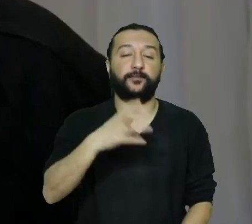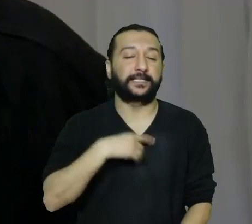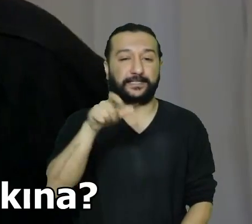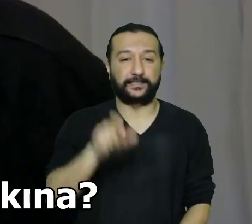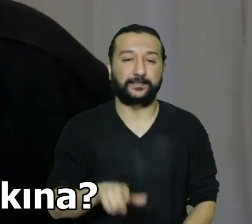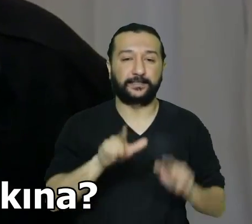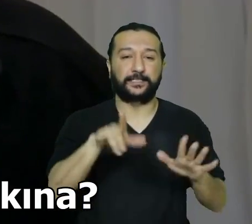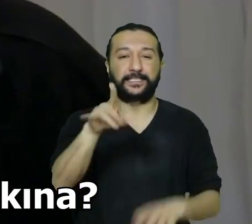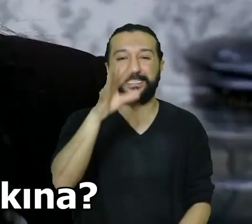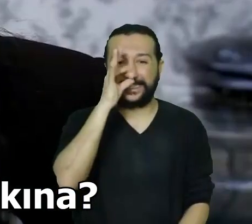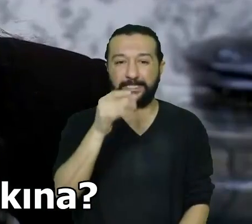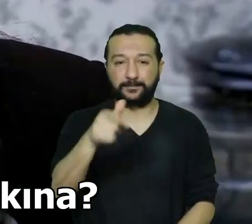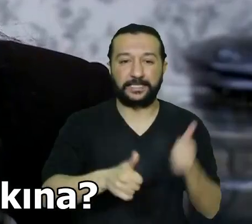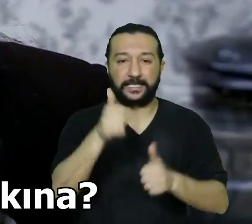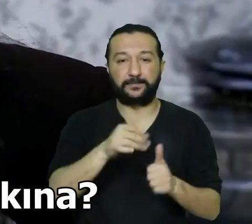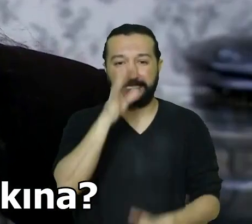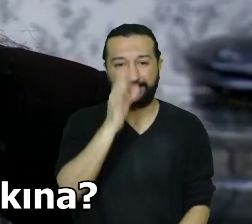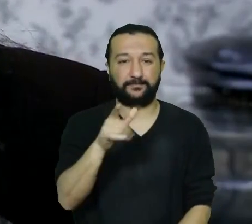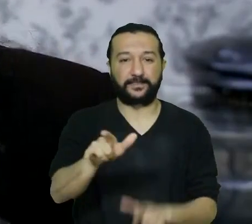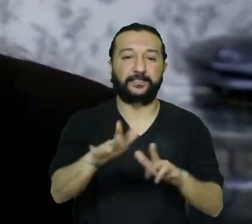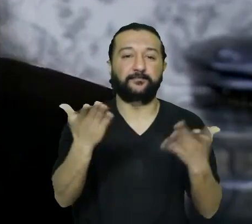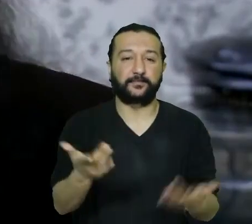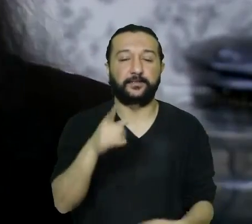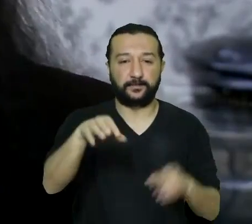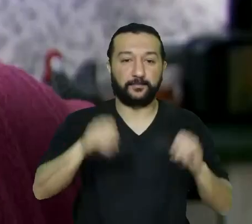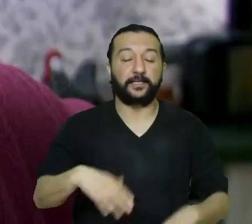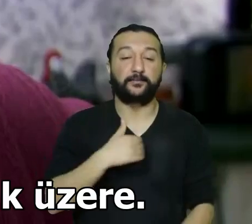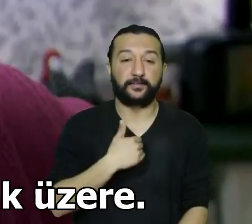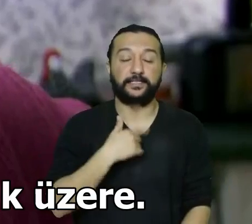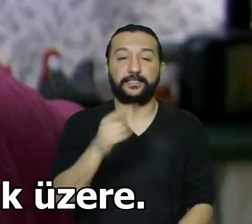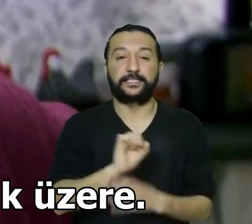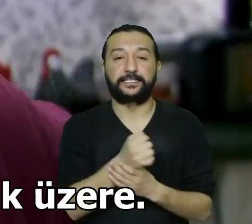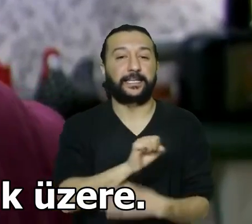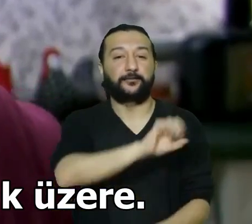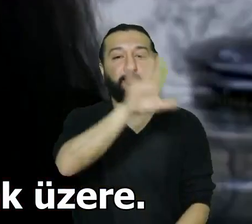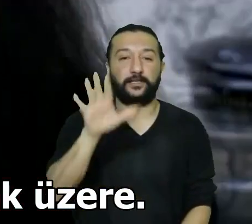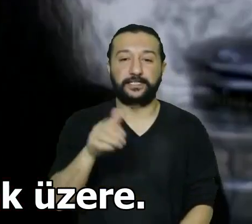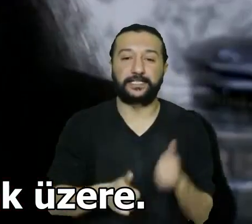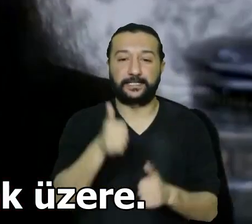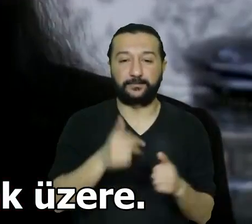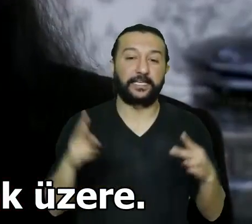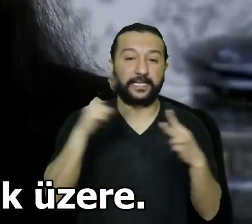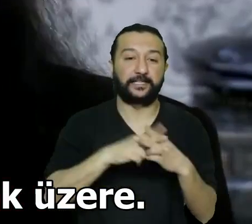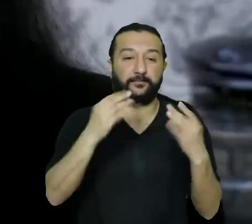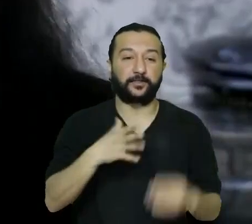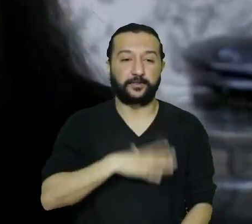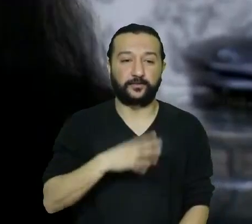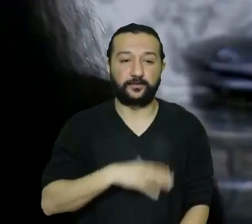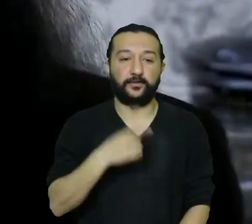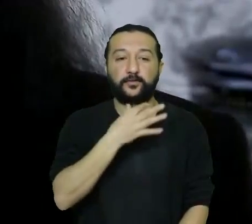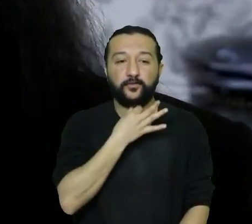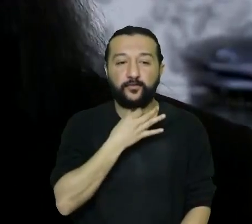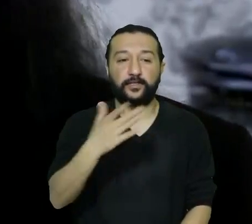kendine. Sen kim, yarışma kim Allah aşkına? Bırakın beni. Sanat güneşi yarışmaya katılmak üzere.